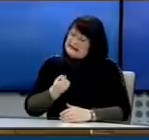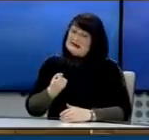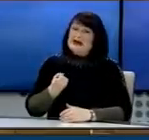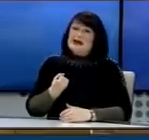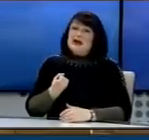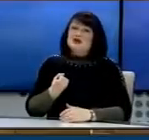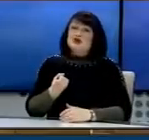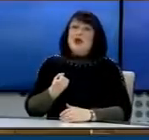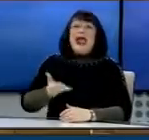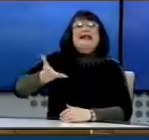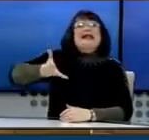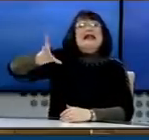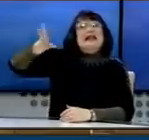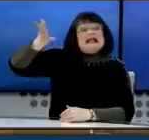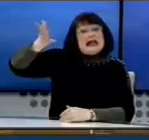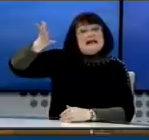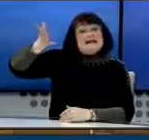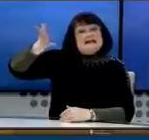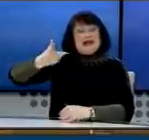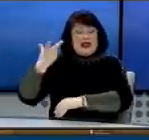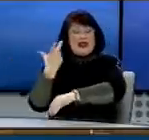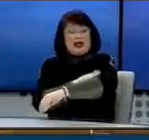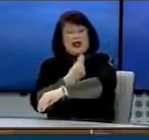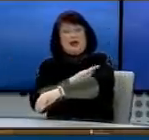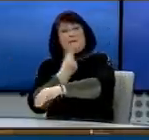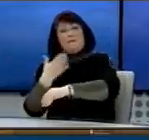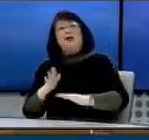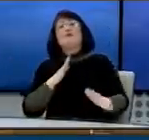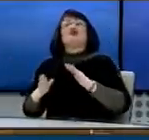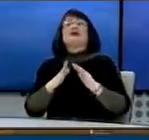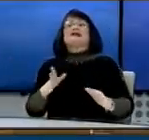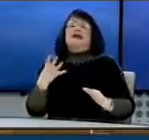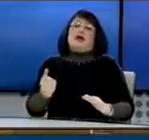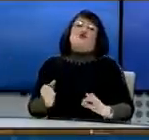84% των ενηλίκων Ελλήνων είναι πια θωρακισμένο.